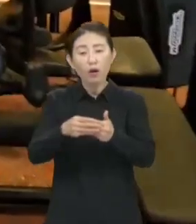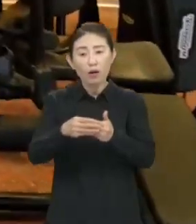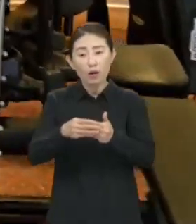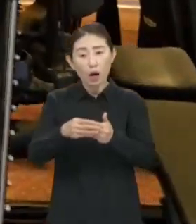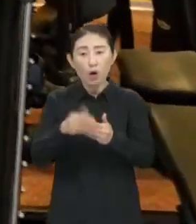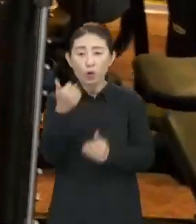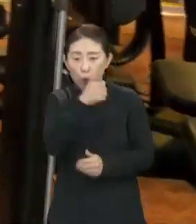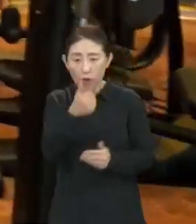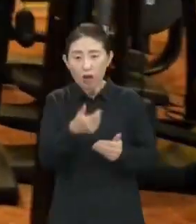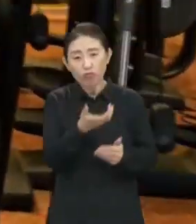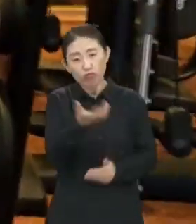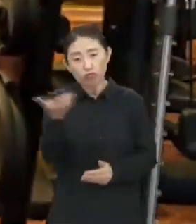예정입니다